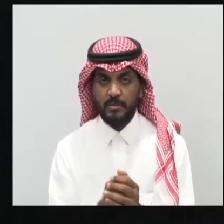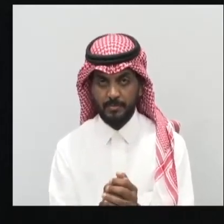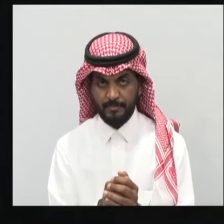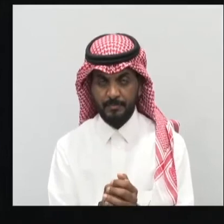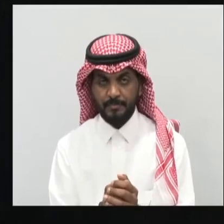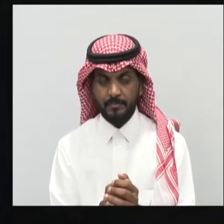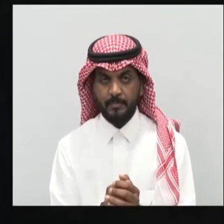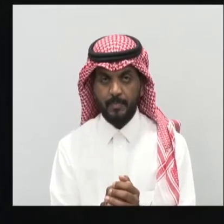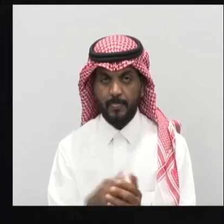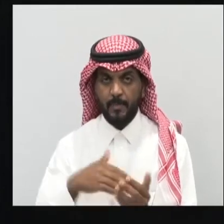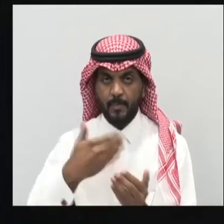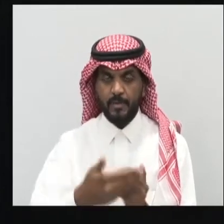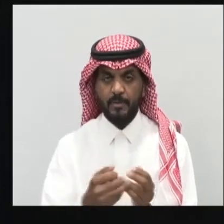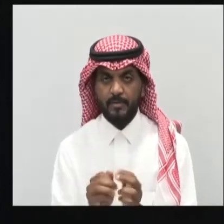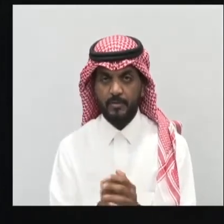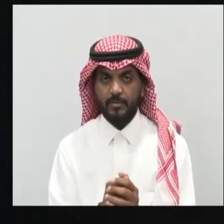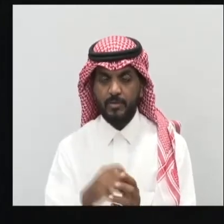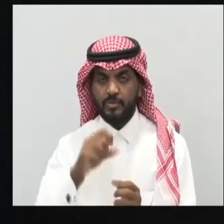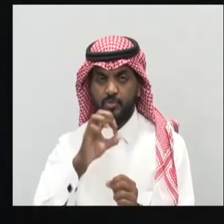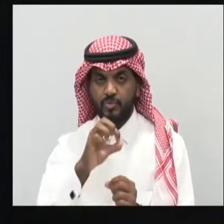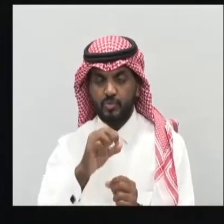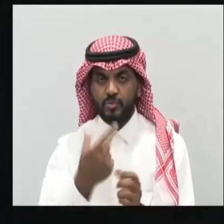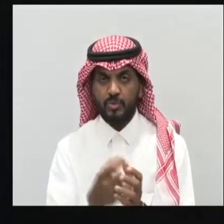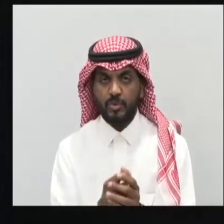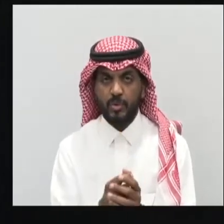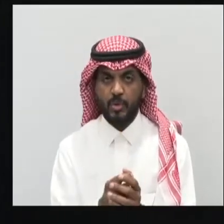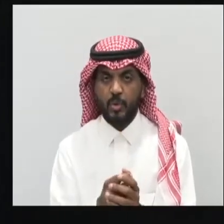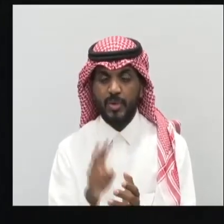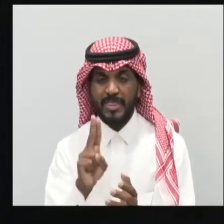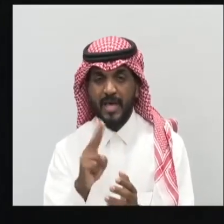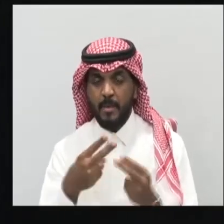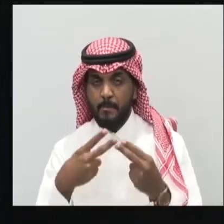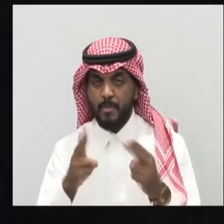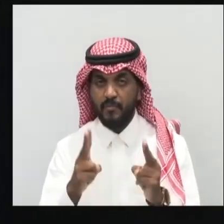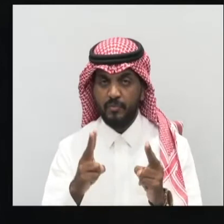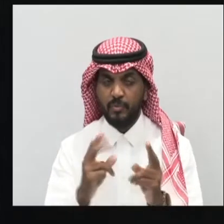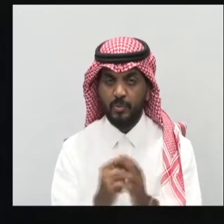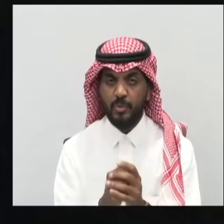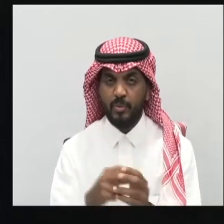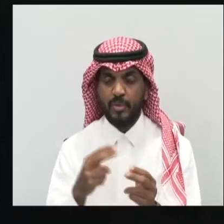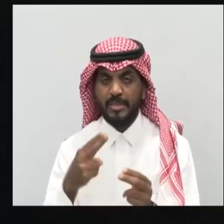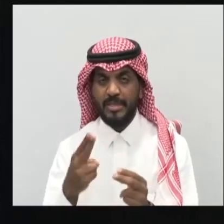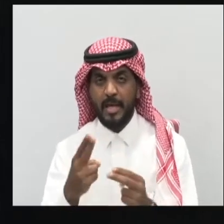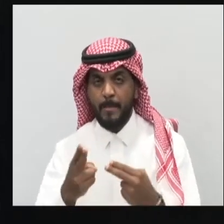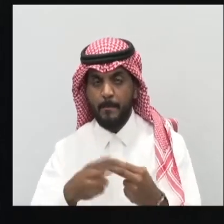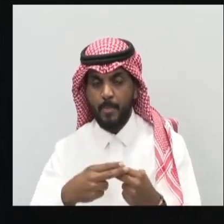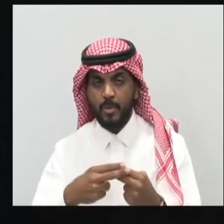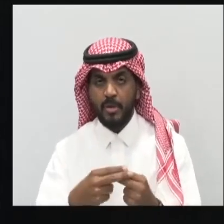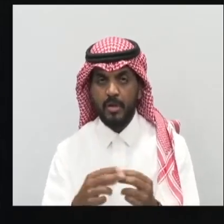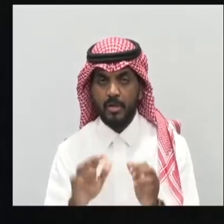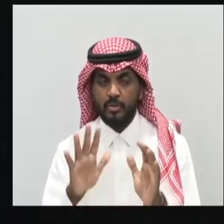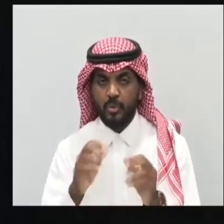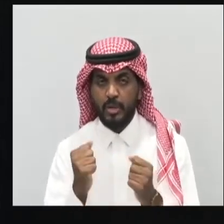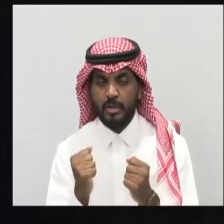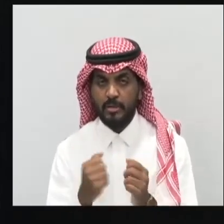الشدة، أحسنتم. وأيضا السكون، وتاء مفتوحة تفتح يديها الجميلة، وتاء مربوطة تغلق يديها